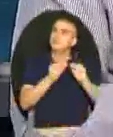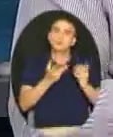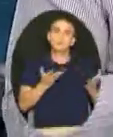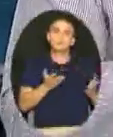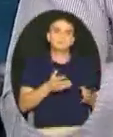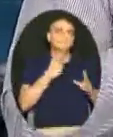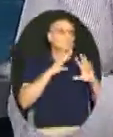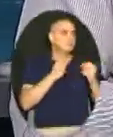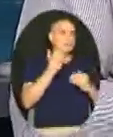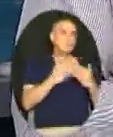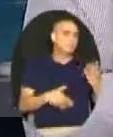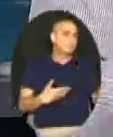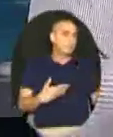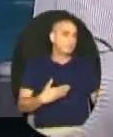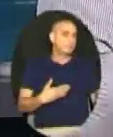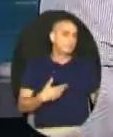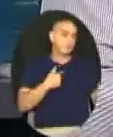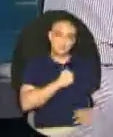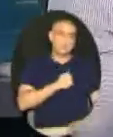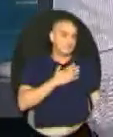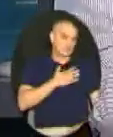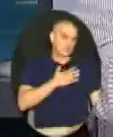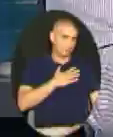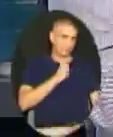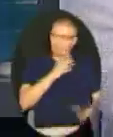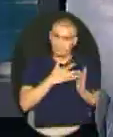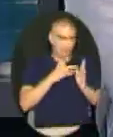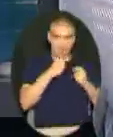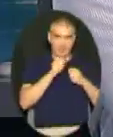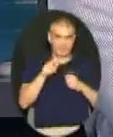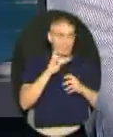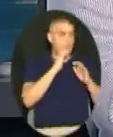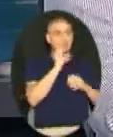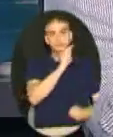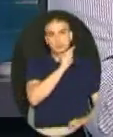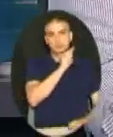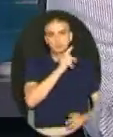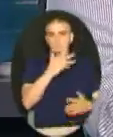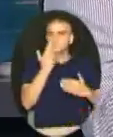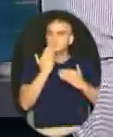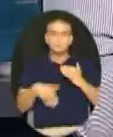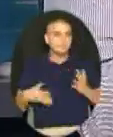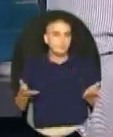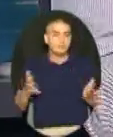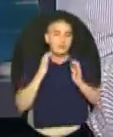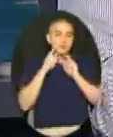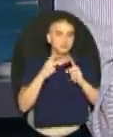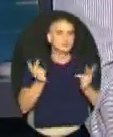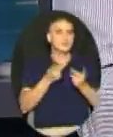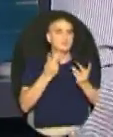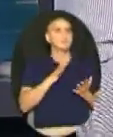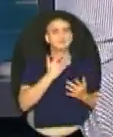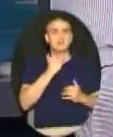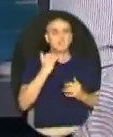מני. סיכום, בסופו של דבר, לצערנו, וזו כבר ביקורת לא על חברי הכנסת, אלא על התקשורת, בסופו של דבר, התקשורת מחפשת